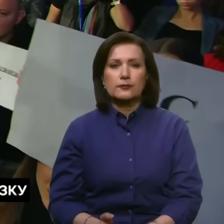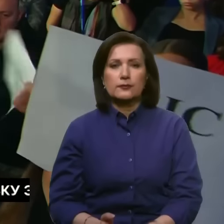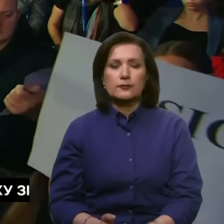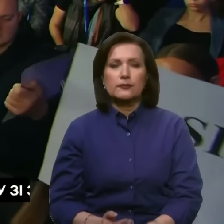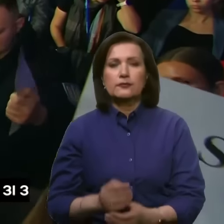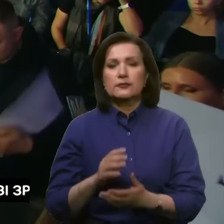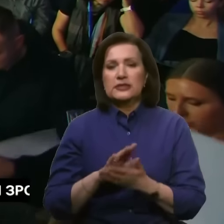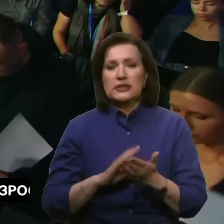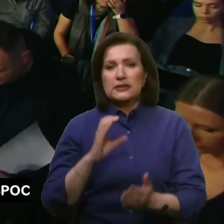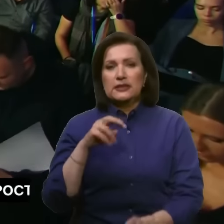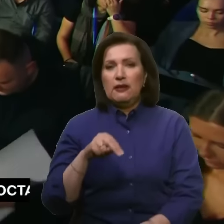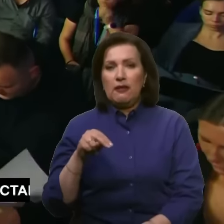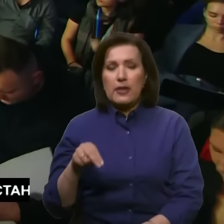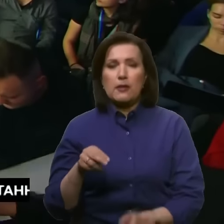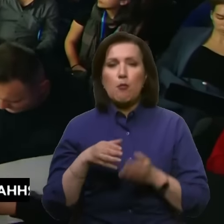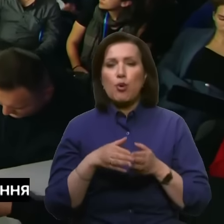Далі, будь ласка, CNN Португалія.